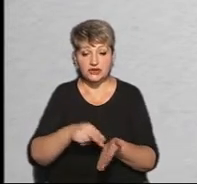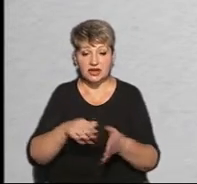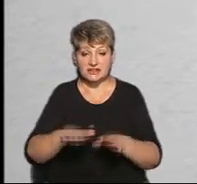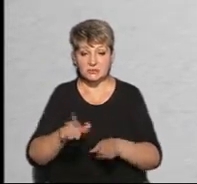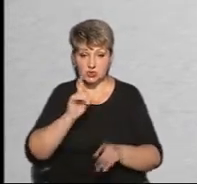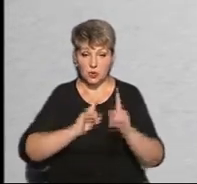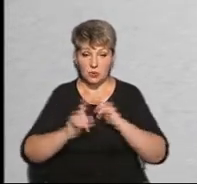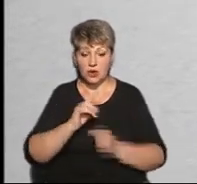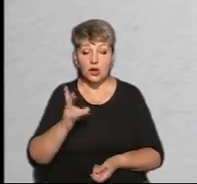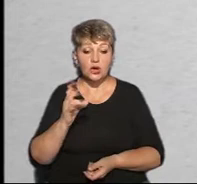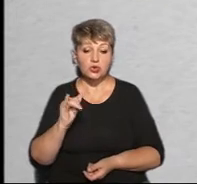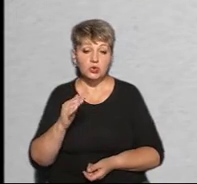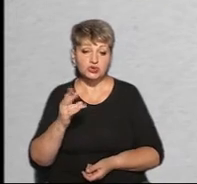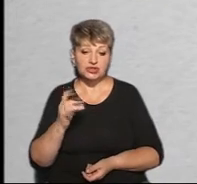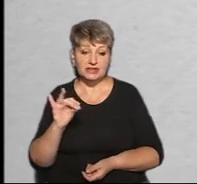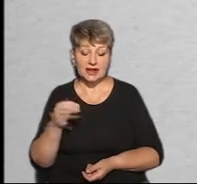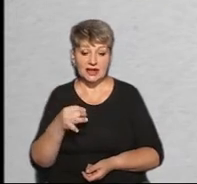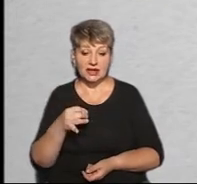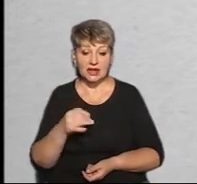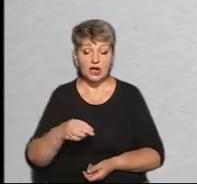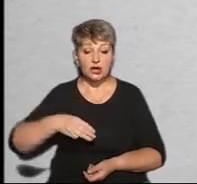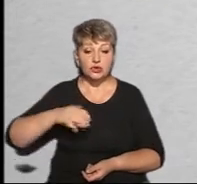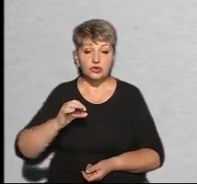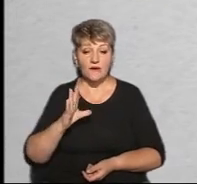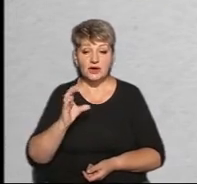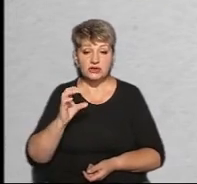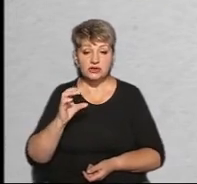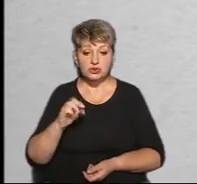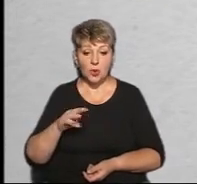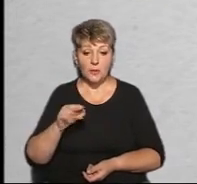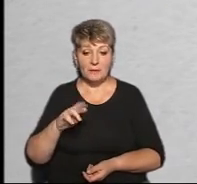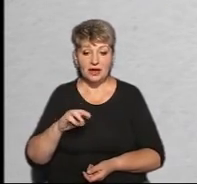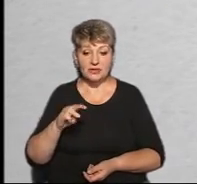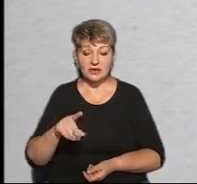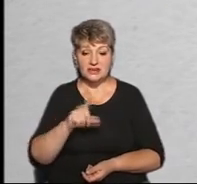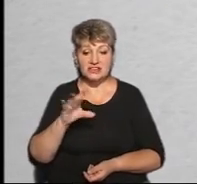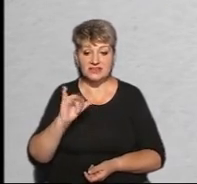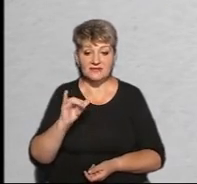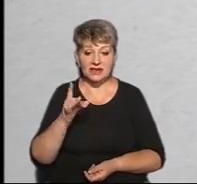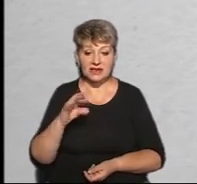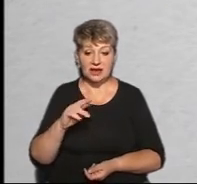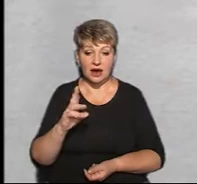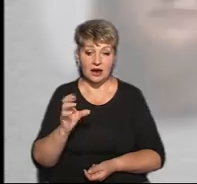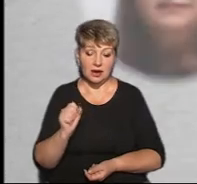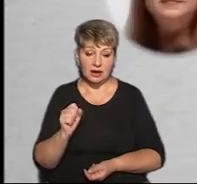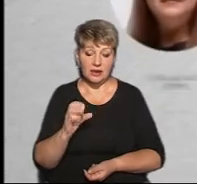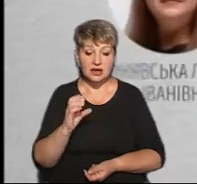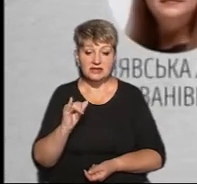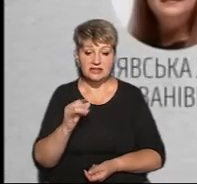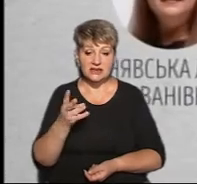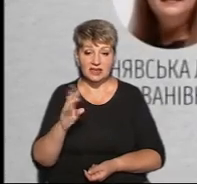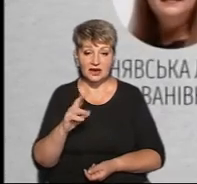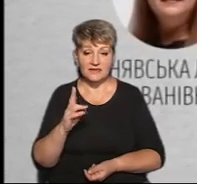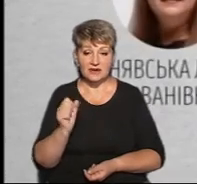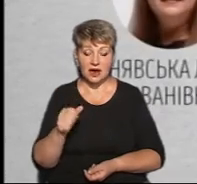ради. Нужний Анатолій Анатолійович, Товстоп'ят Олексій Іванович, Звіряка Олексій Михайлович, Синявська